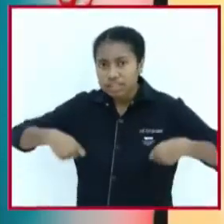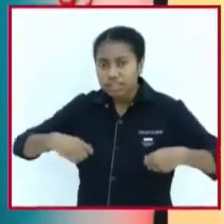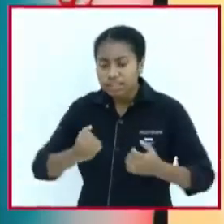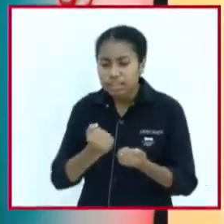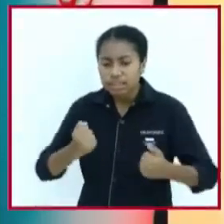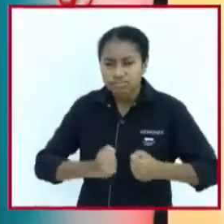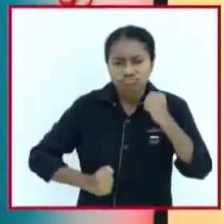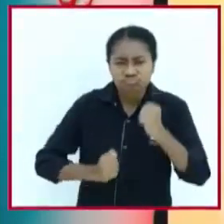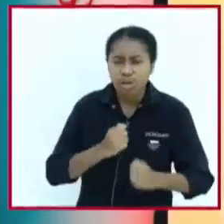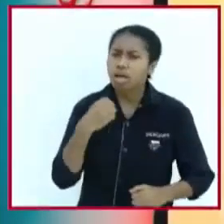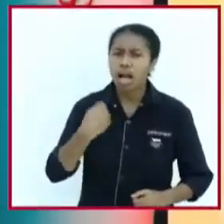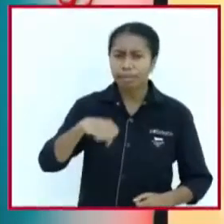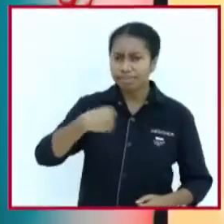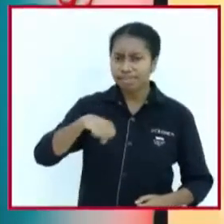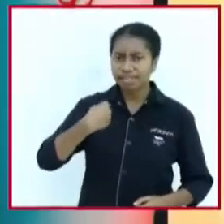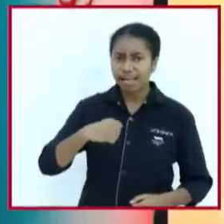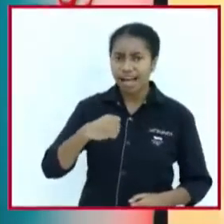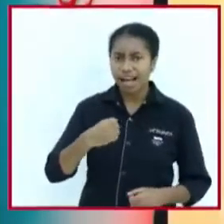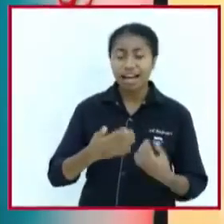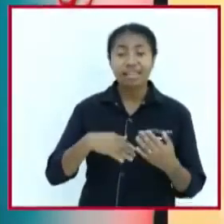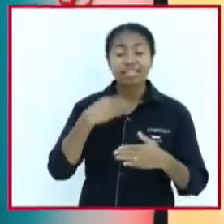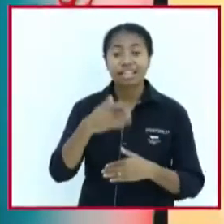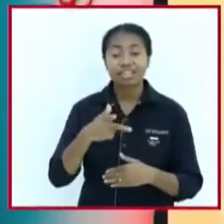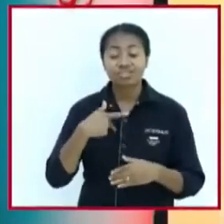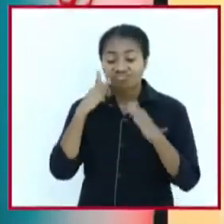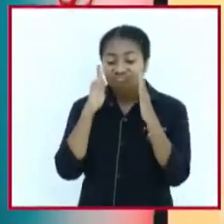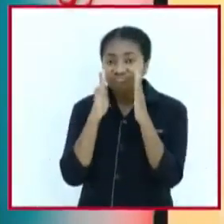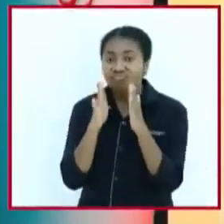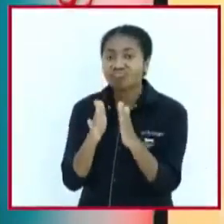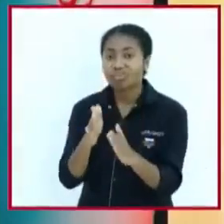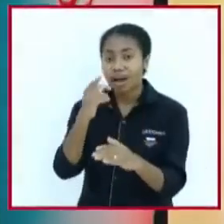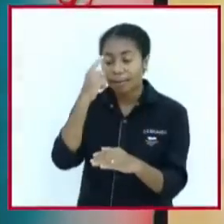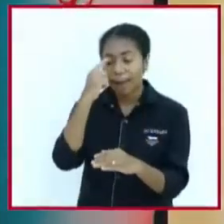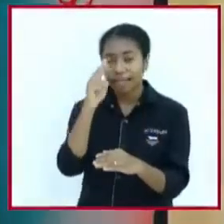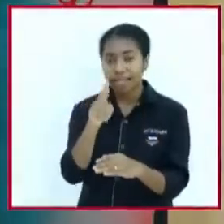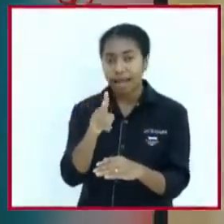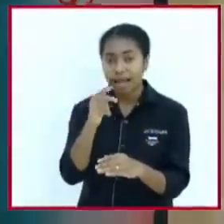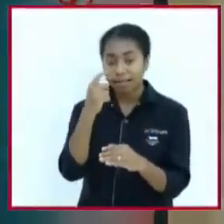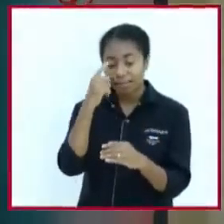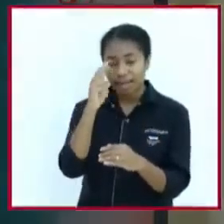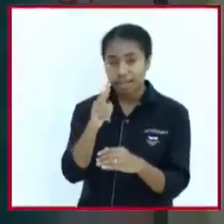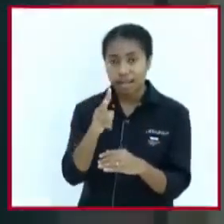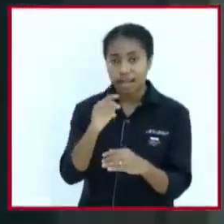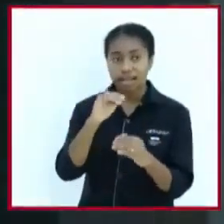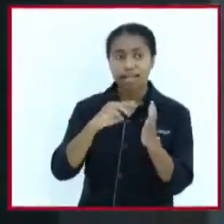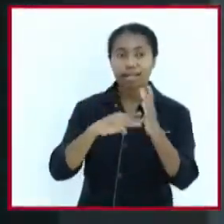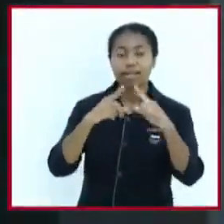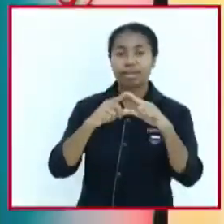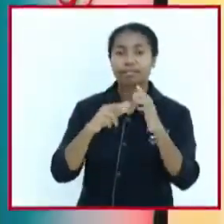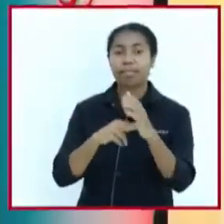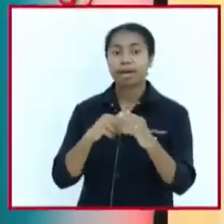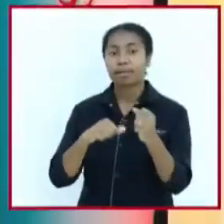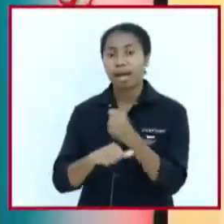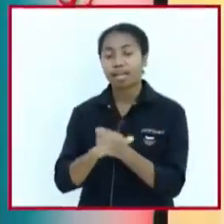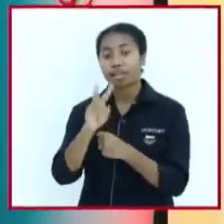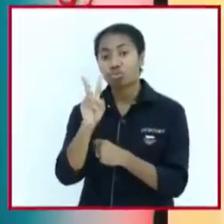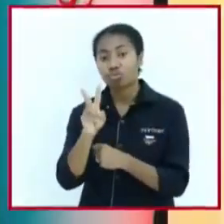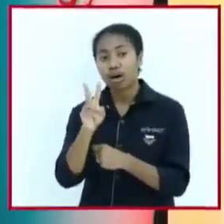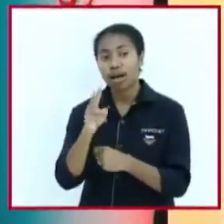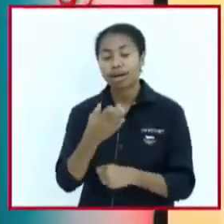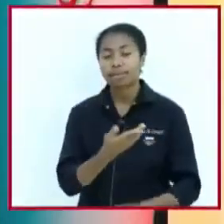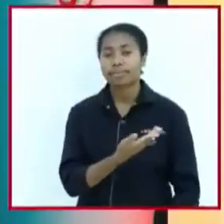menang setelah itu Arahkan mata iman kepada Yesus ayat2 marilah kita melakukannya